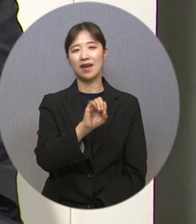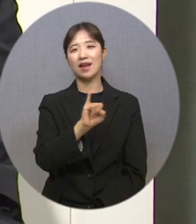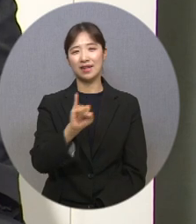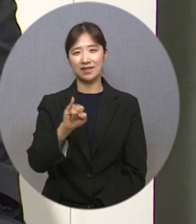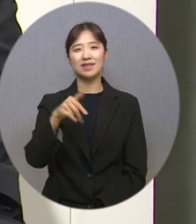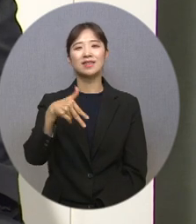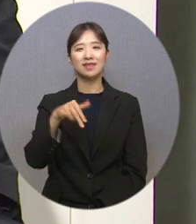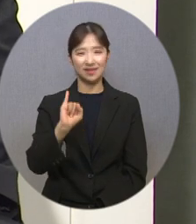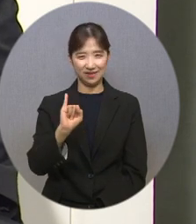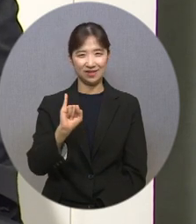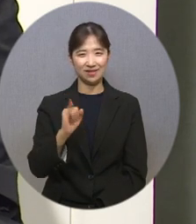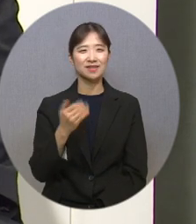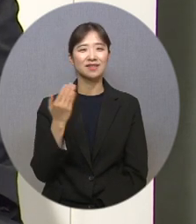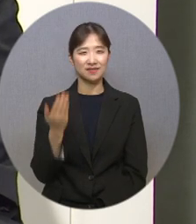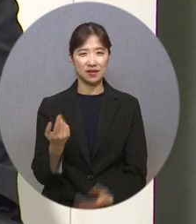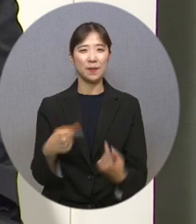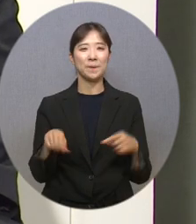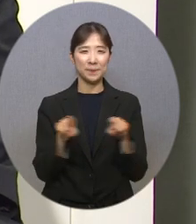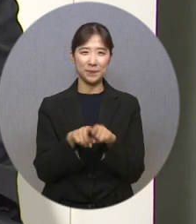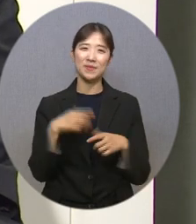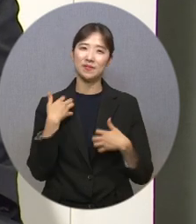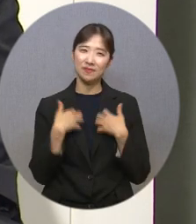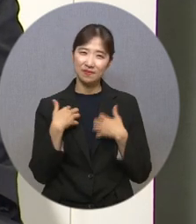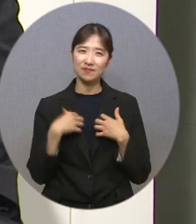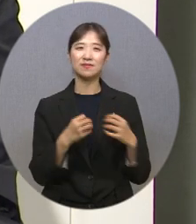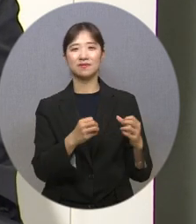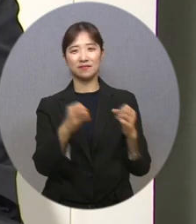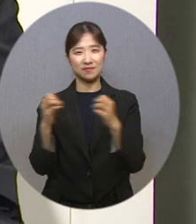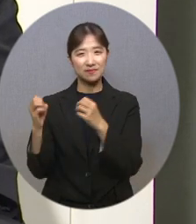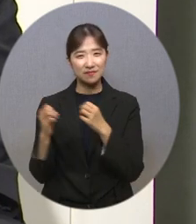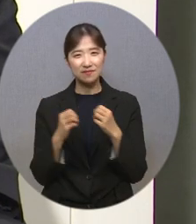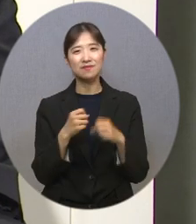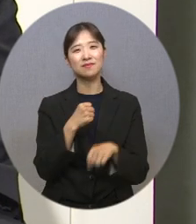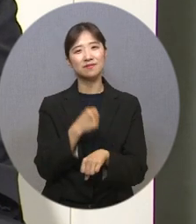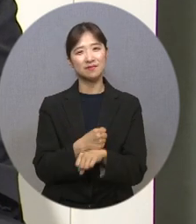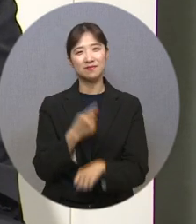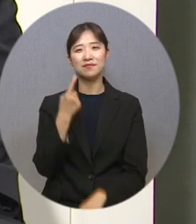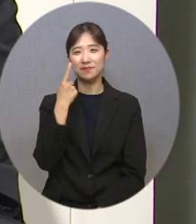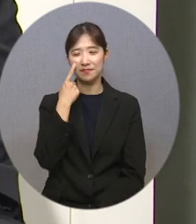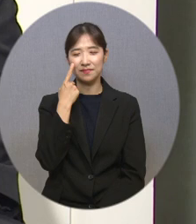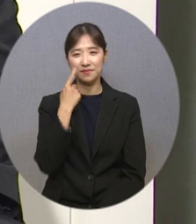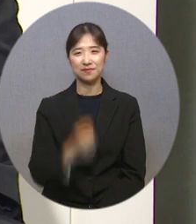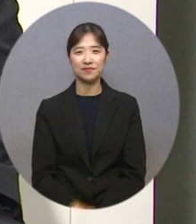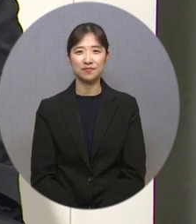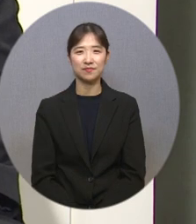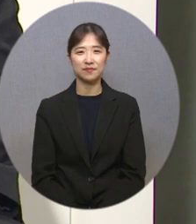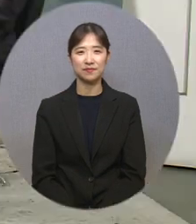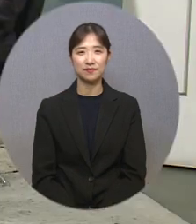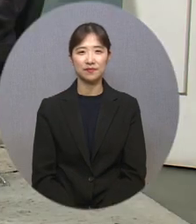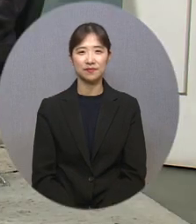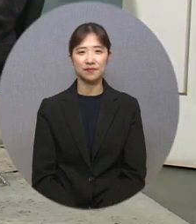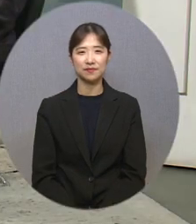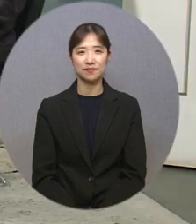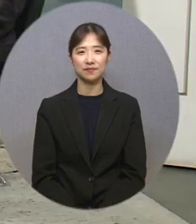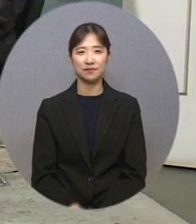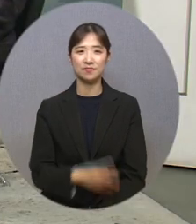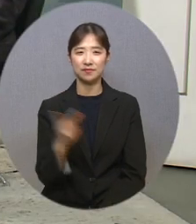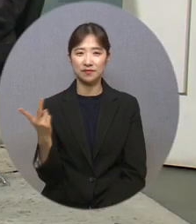여러분과 같이 재미있는 얘기로 이 시간을 꾸며볼까 합니다. 두